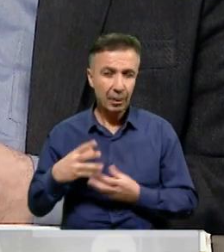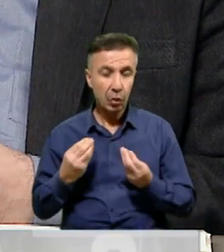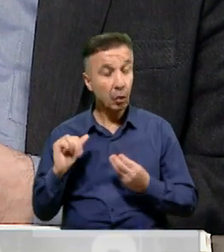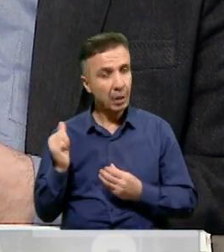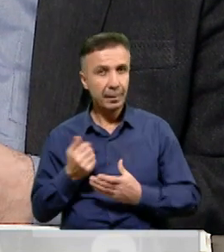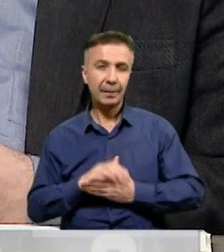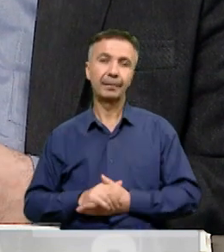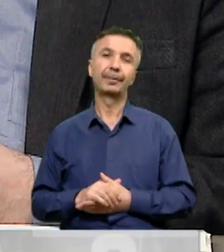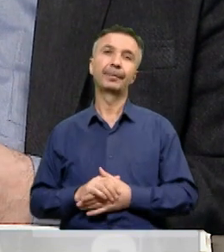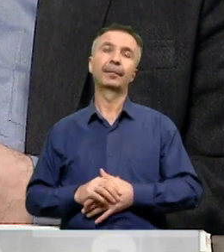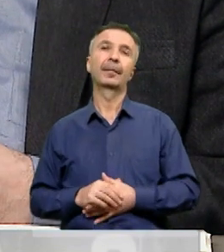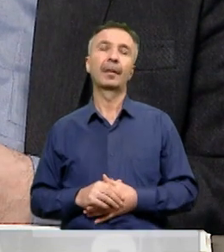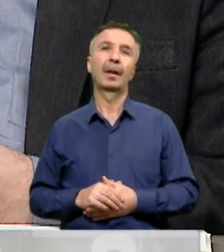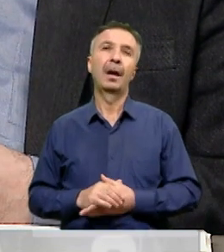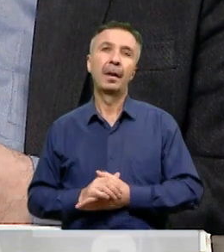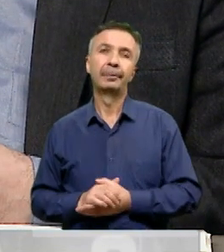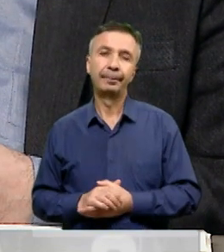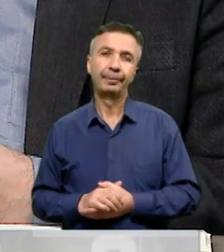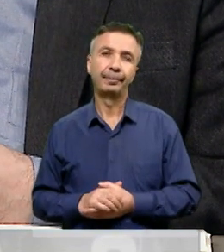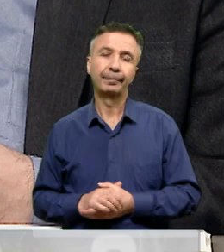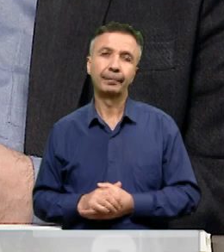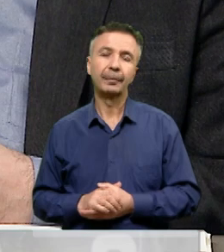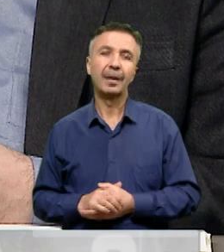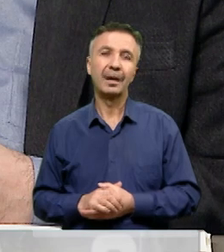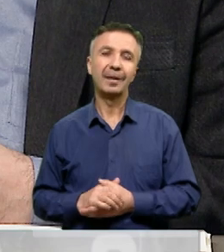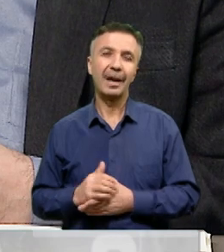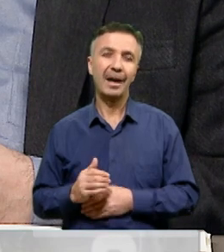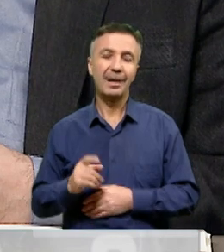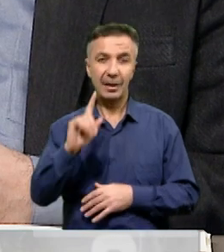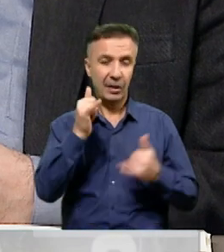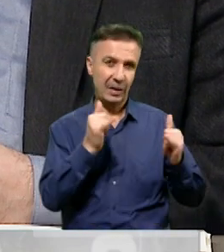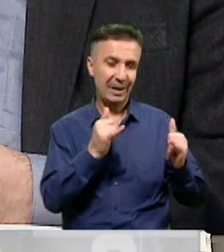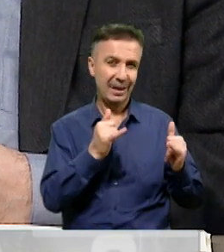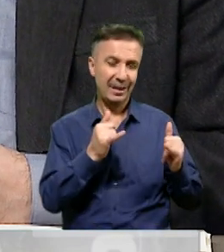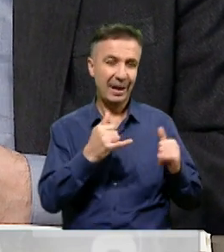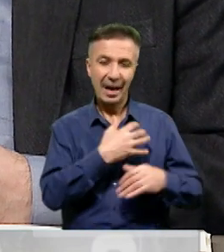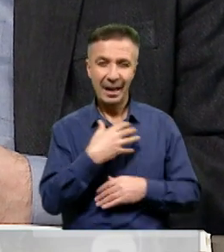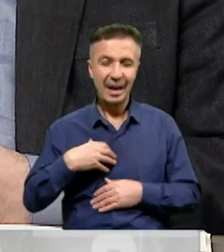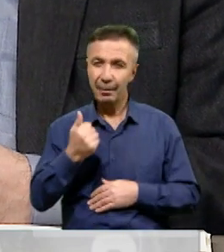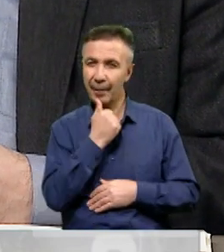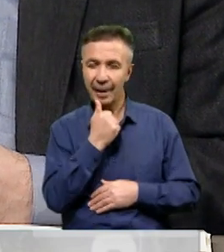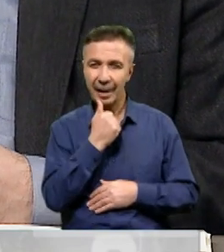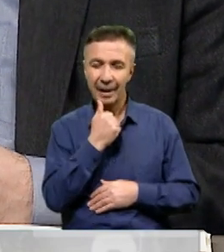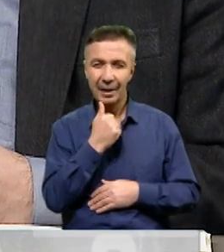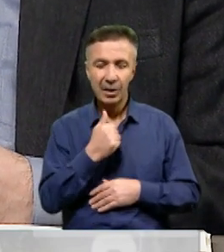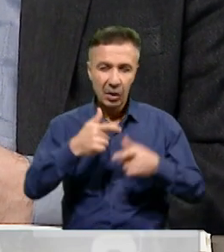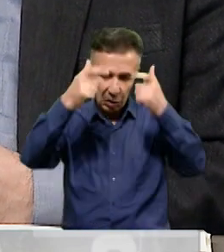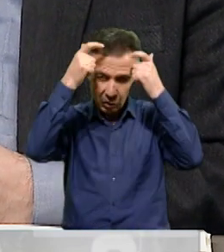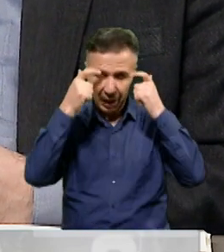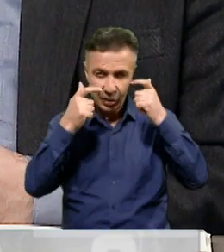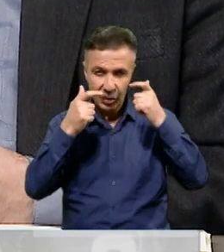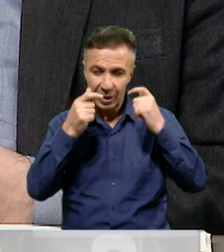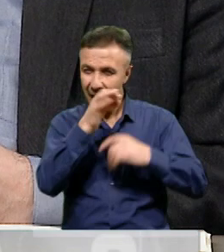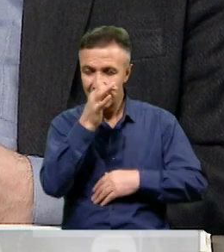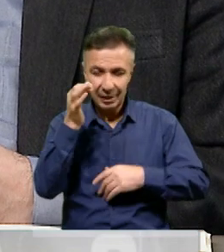önemli bir şey. Evet. Zaten onlara da herhalde cennette anne babalara taç mı giydirilecek hocam? Yani elbette biraz övelim ki, kesinlikle, ki bu konunun evet, önemi iyice